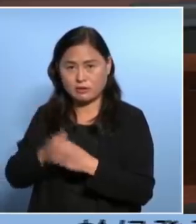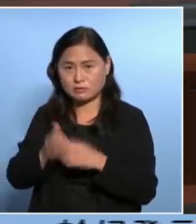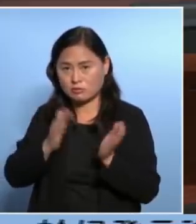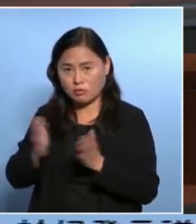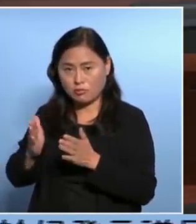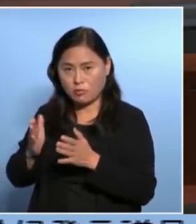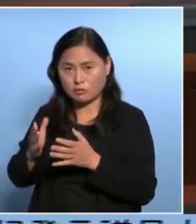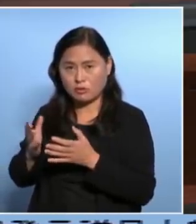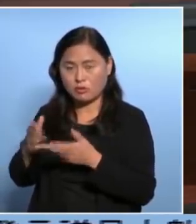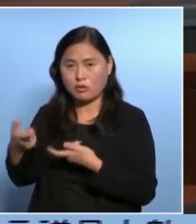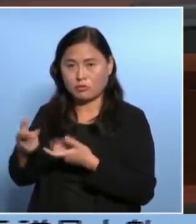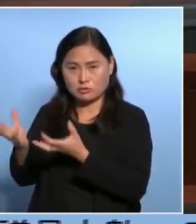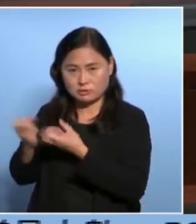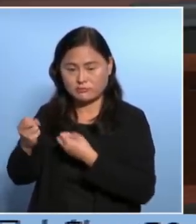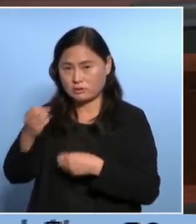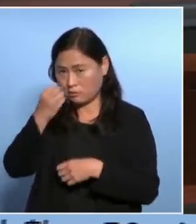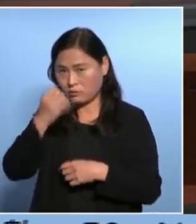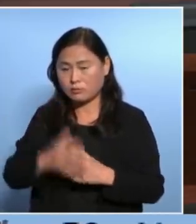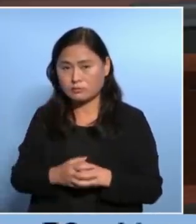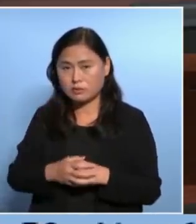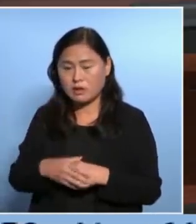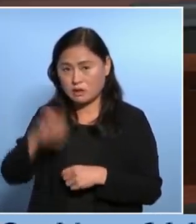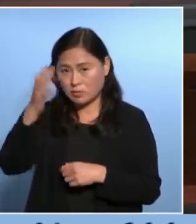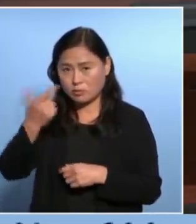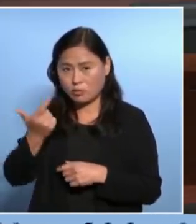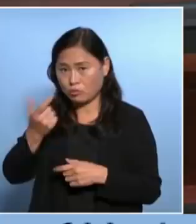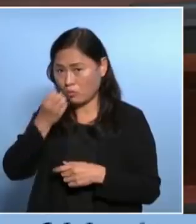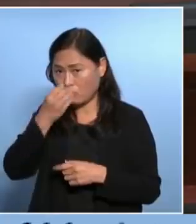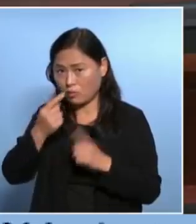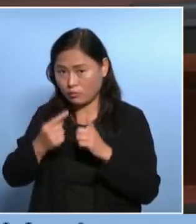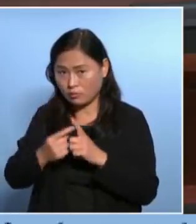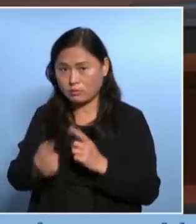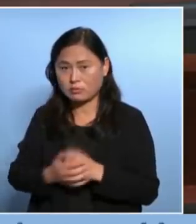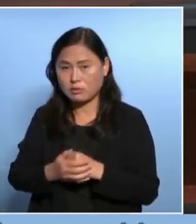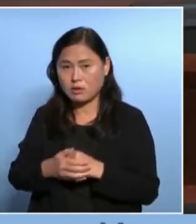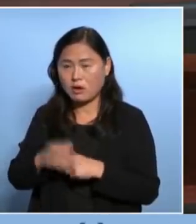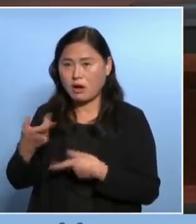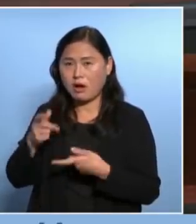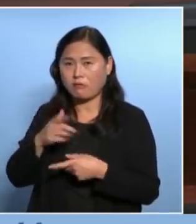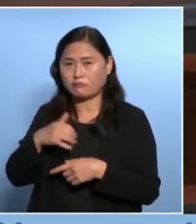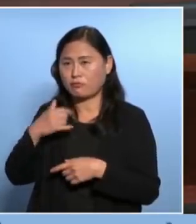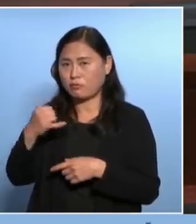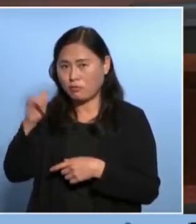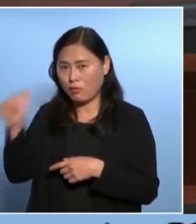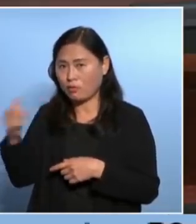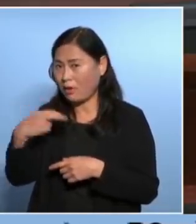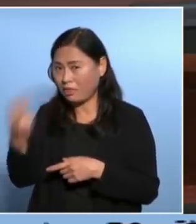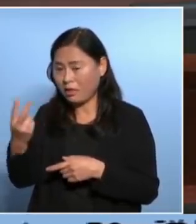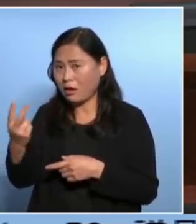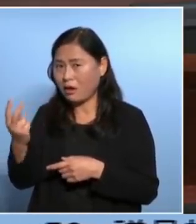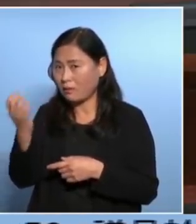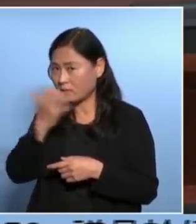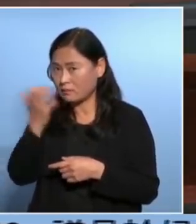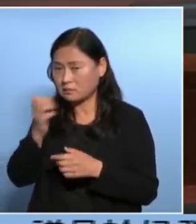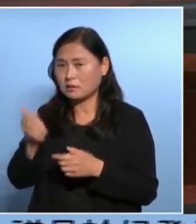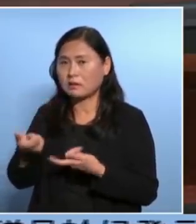排到佢哋翻嚟香港。亦都好明白到咧，有好多嘅香港人咧，佢哋都係咧係過去探親，佢哋住喺佢哋親戚嘅屋企，亦